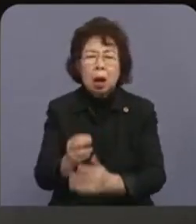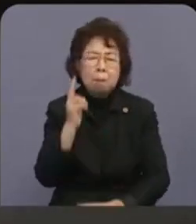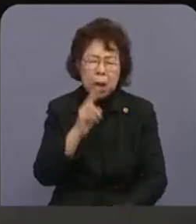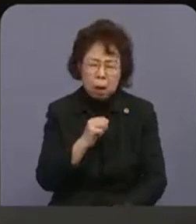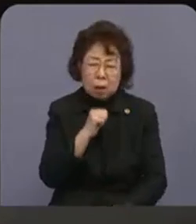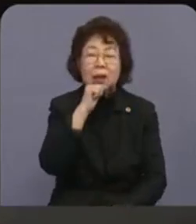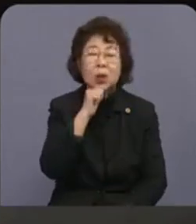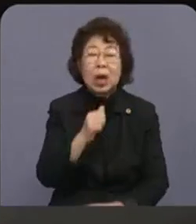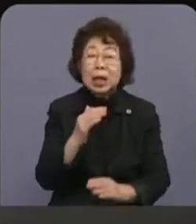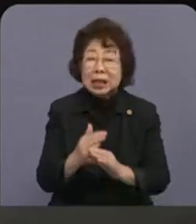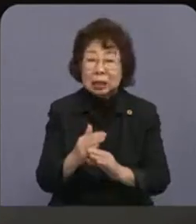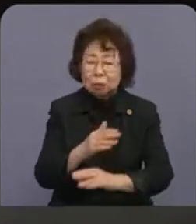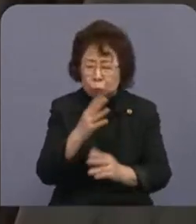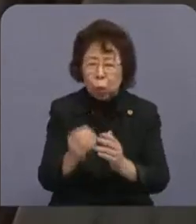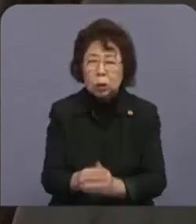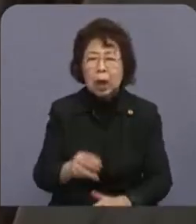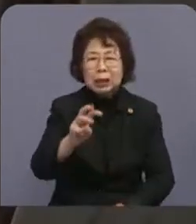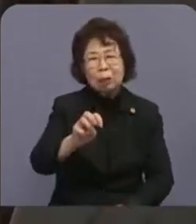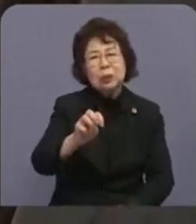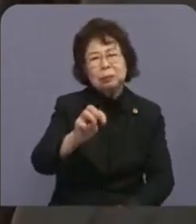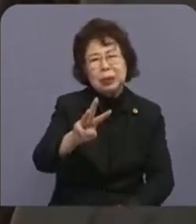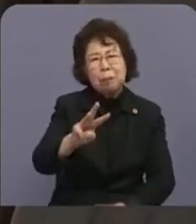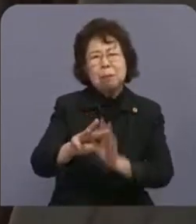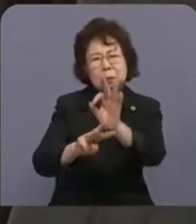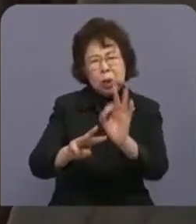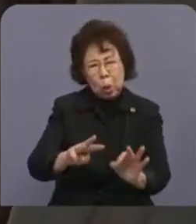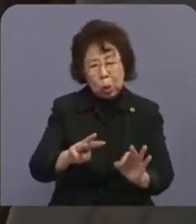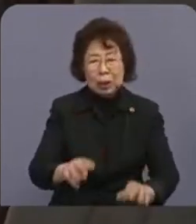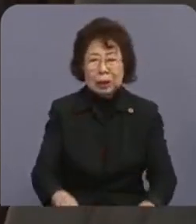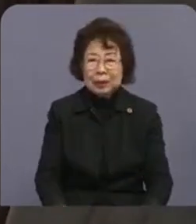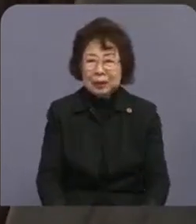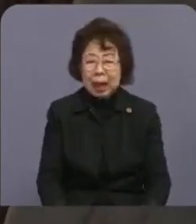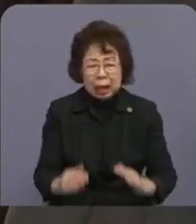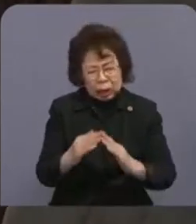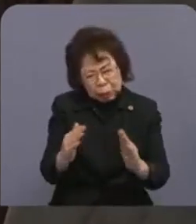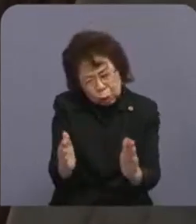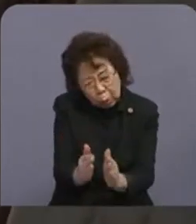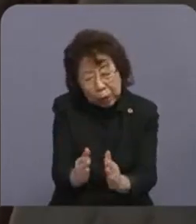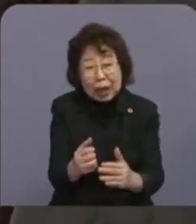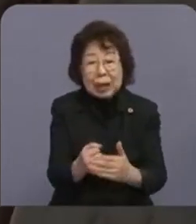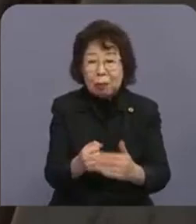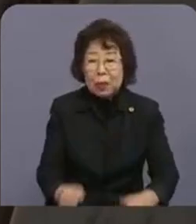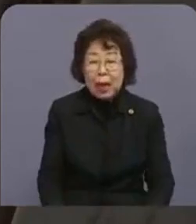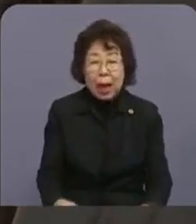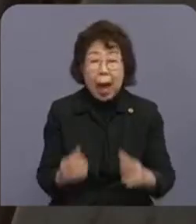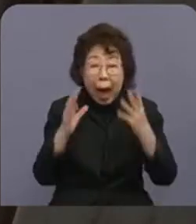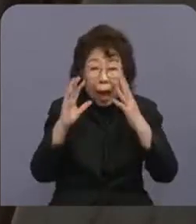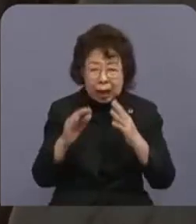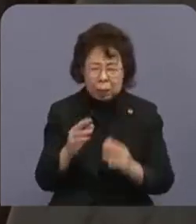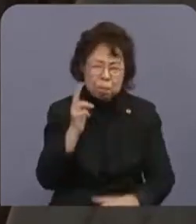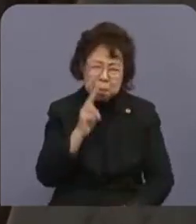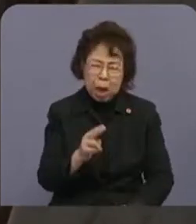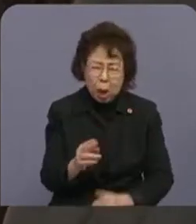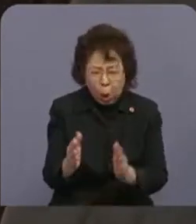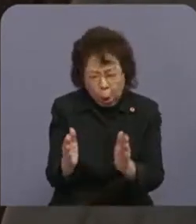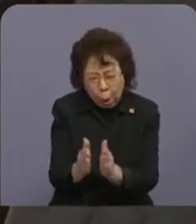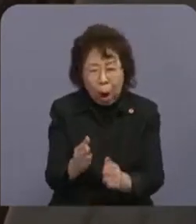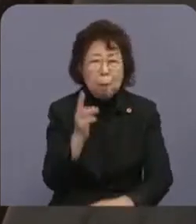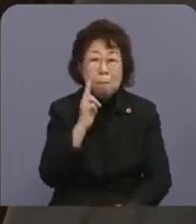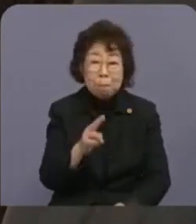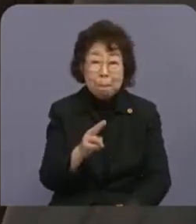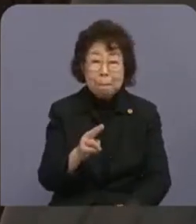가구도 34%에 달했습니다. 집이 좁다 보니 아동 주거 빈곤 가구의 절반